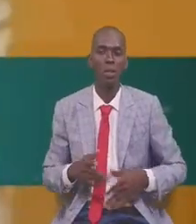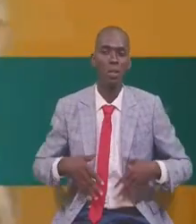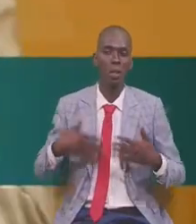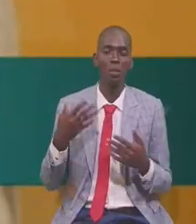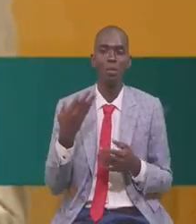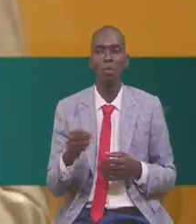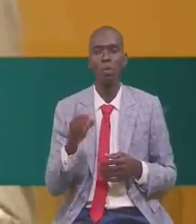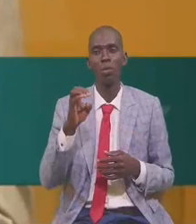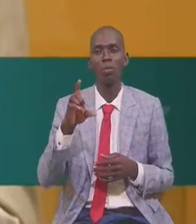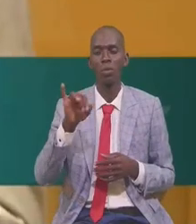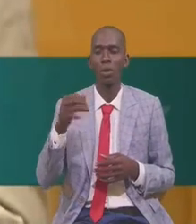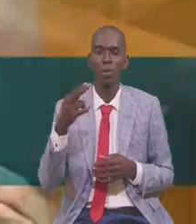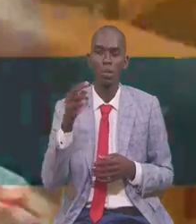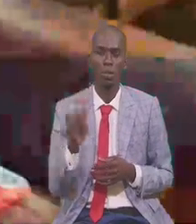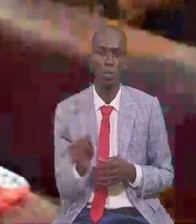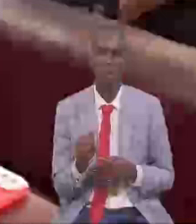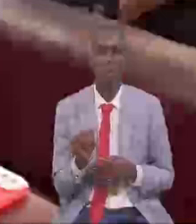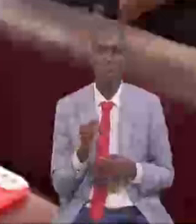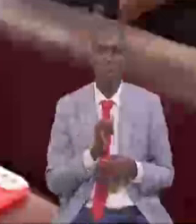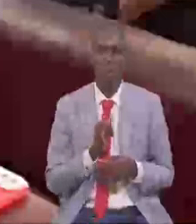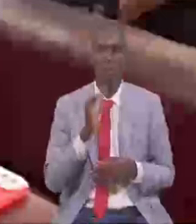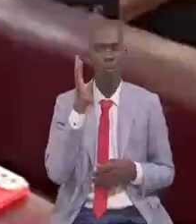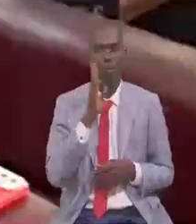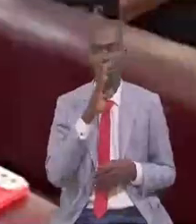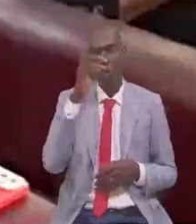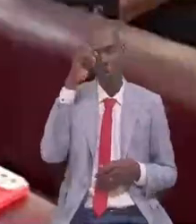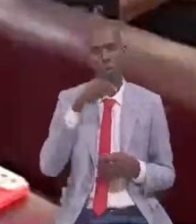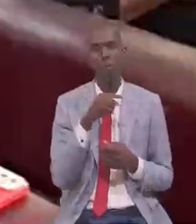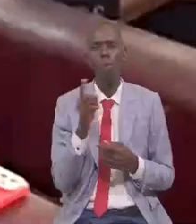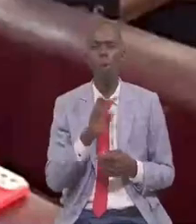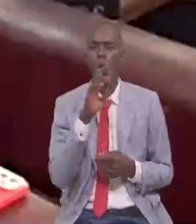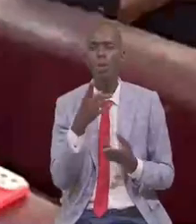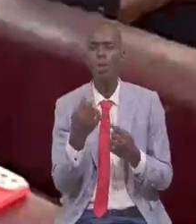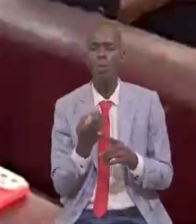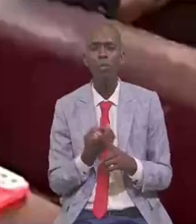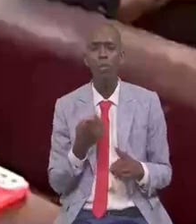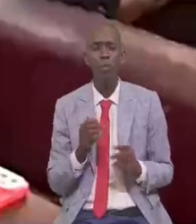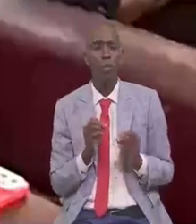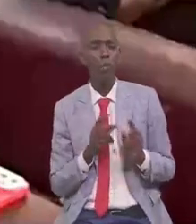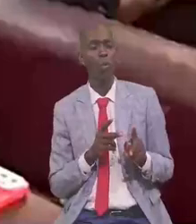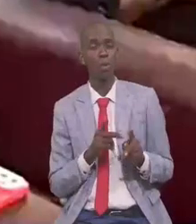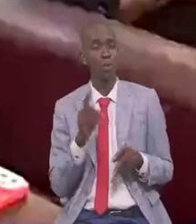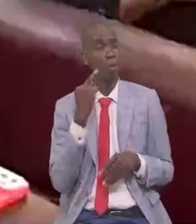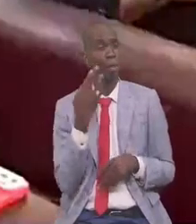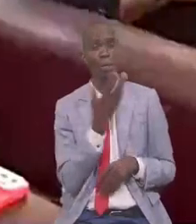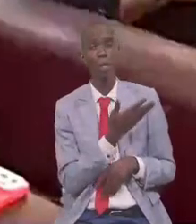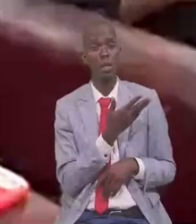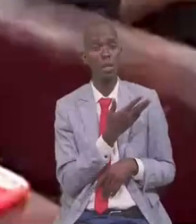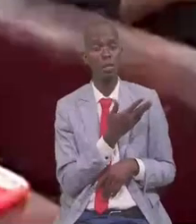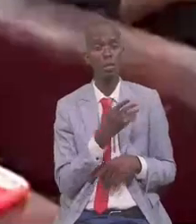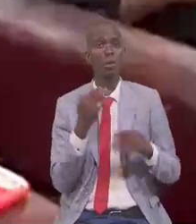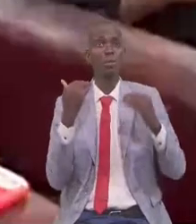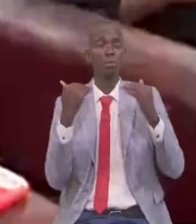besoin d'une réponse. Je serai prudent. D'où viens-tu? Ah, tu étais là-bas. Dépasser les limites, ouais,